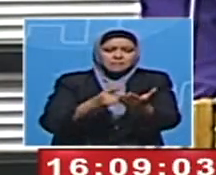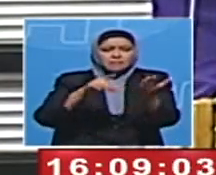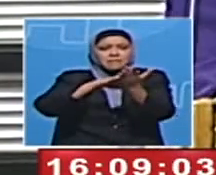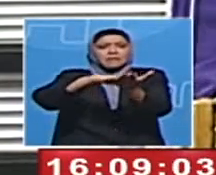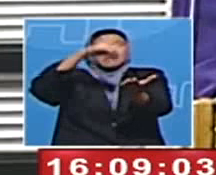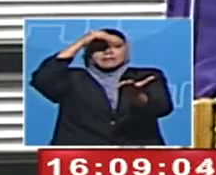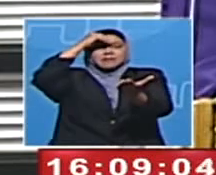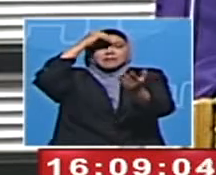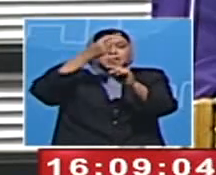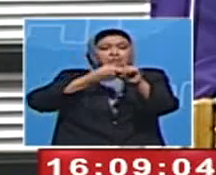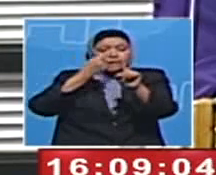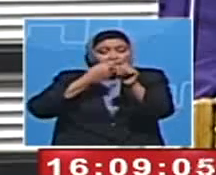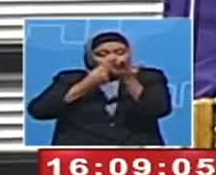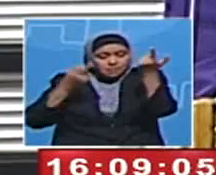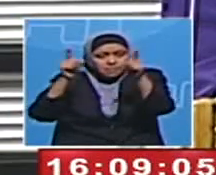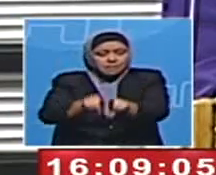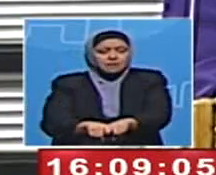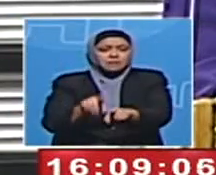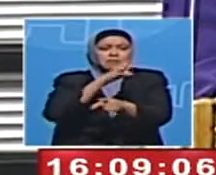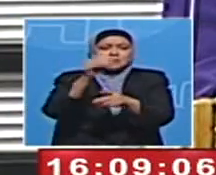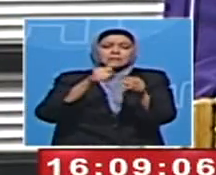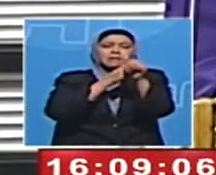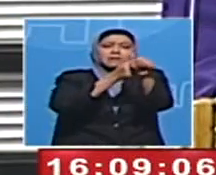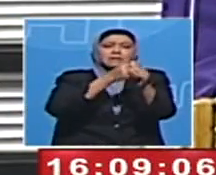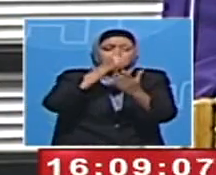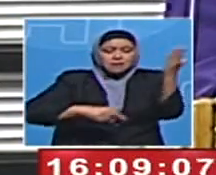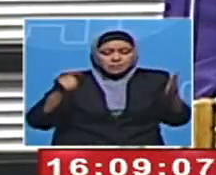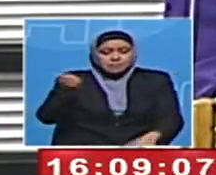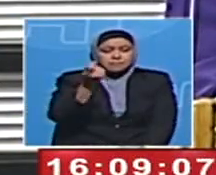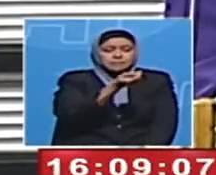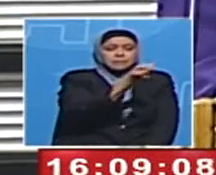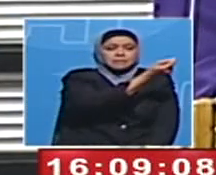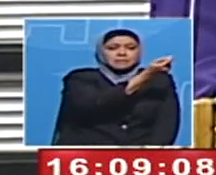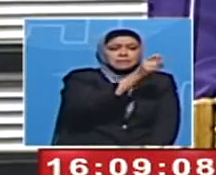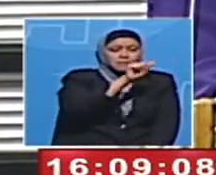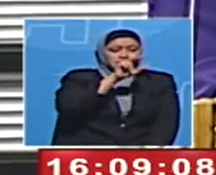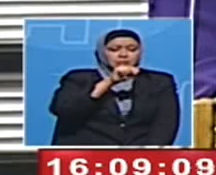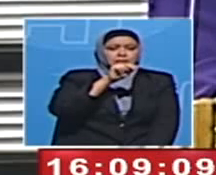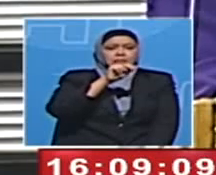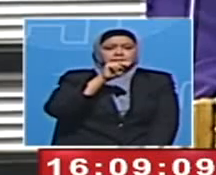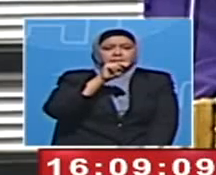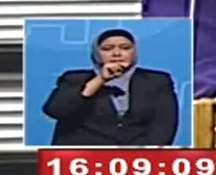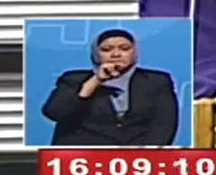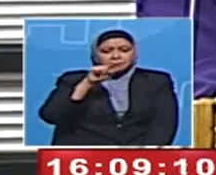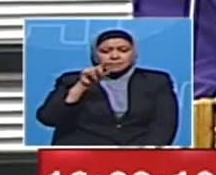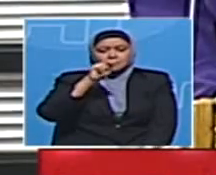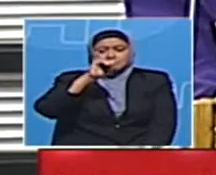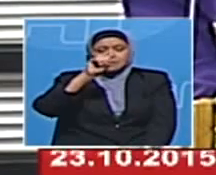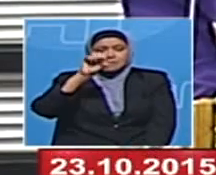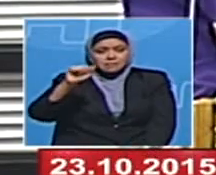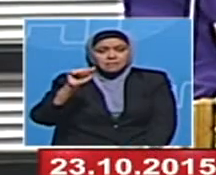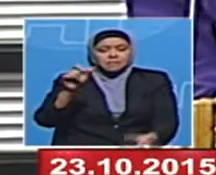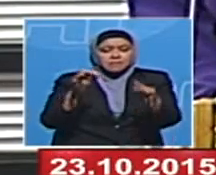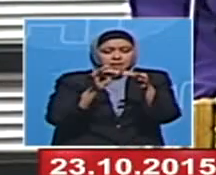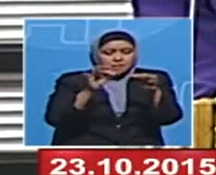berasaskan al-quran melalui mafhum pengertian surah an-nisa ayat 58